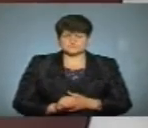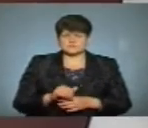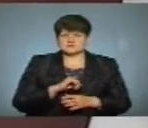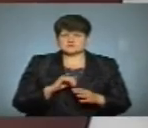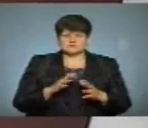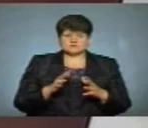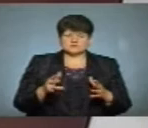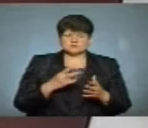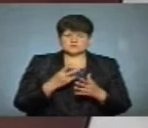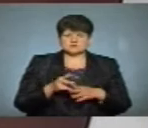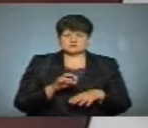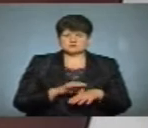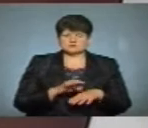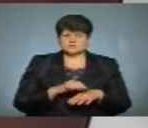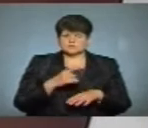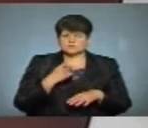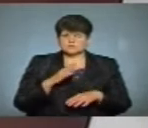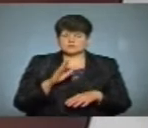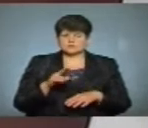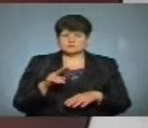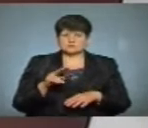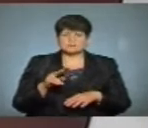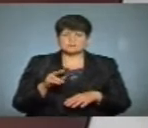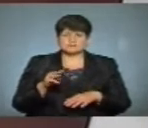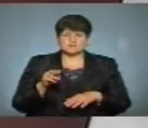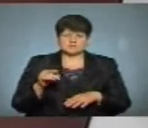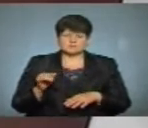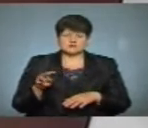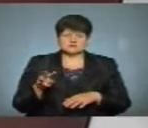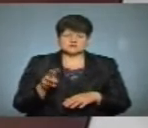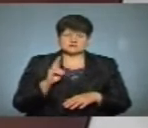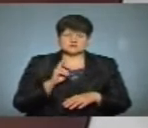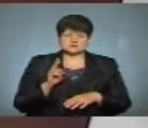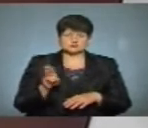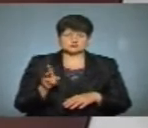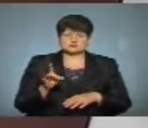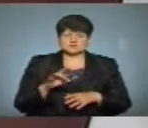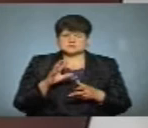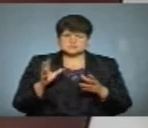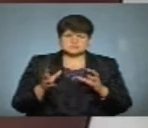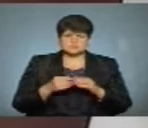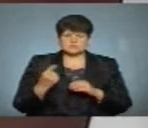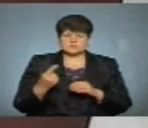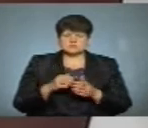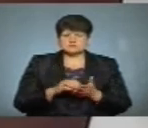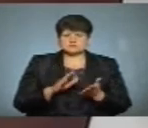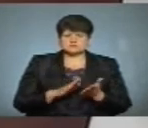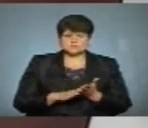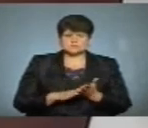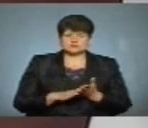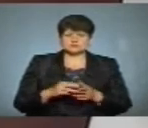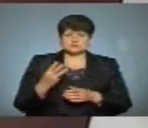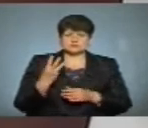Найвищий показник захворюваності, каже Володимир Паничев, у Монастириському, Кременецькому і Шумському районах. Загалом в області зареєстровано